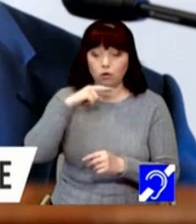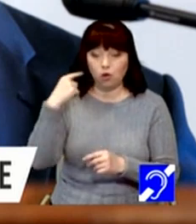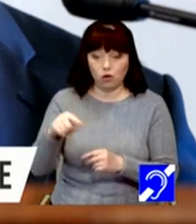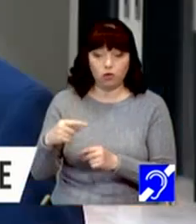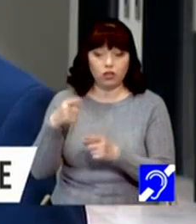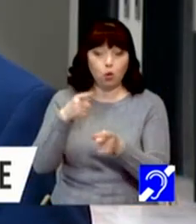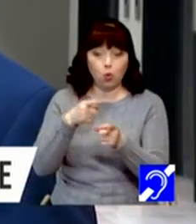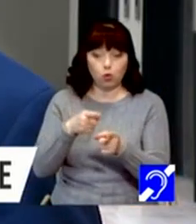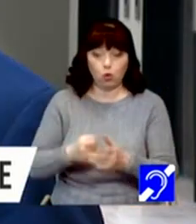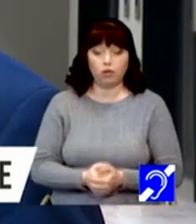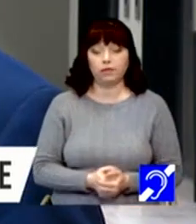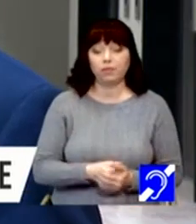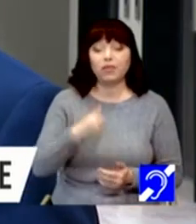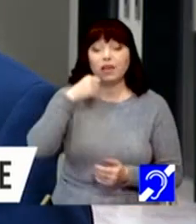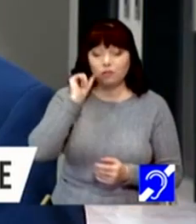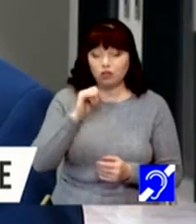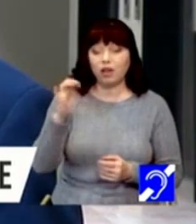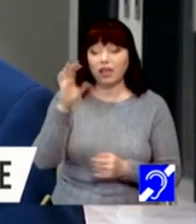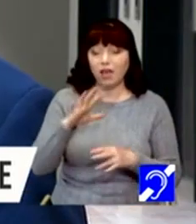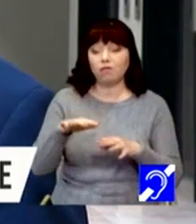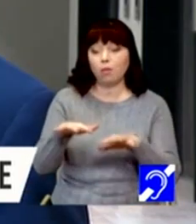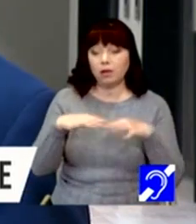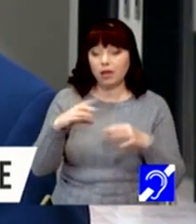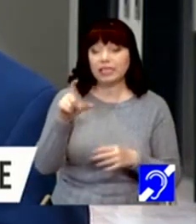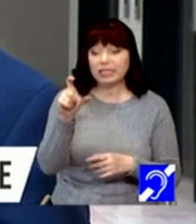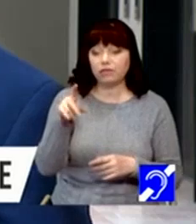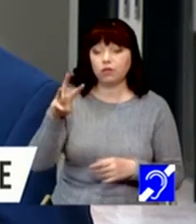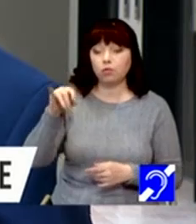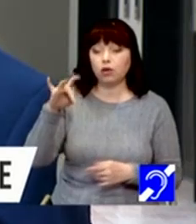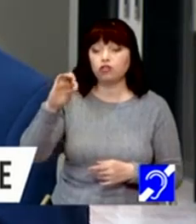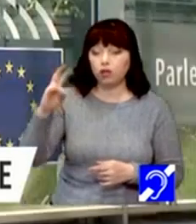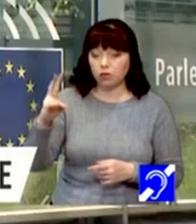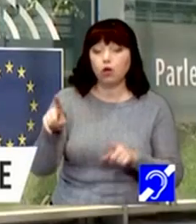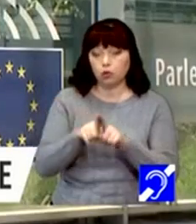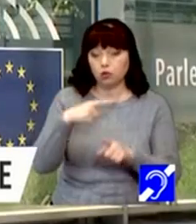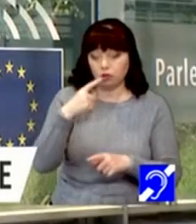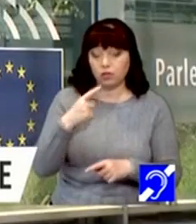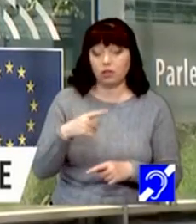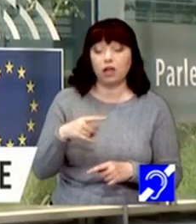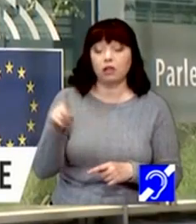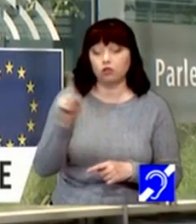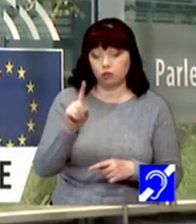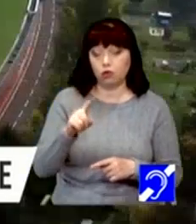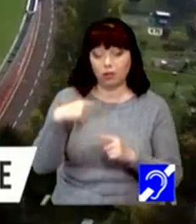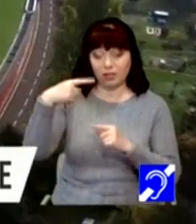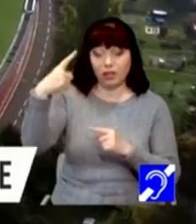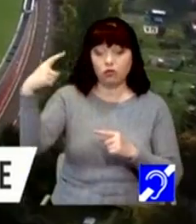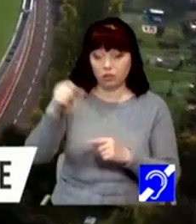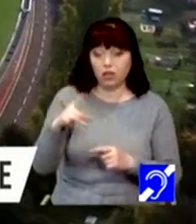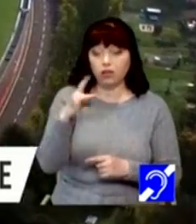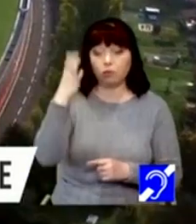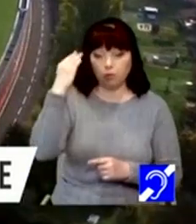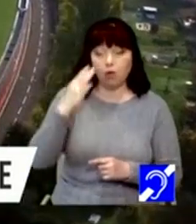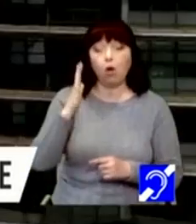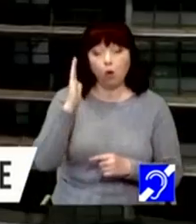Ruse a ieri și europarlamentarul zic Mureșan a venit cu un anunț la acest subiect potrivit lui în următoarele săptămâni în Republica Moldova